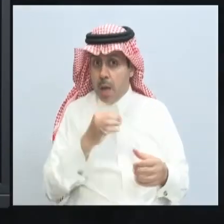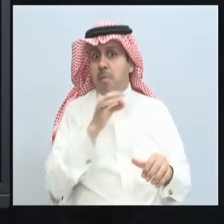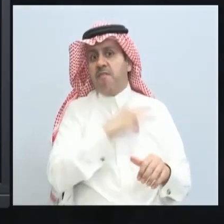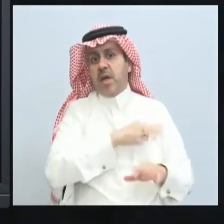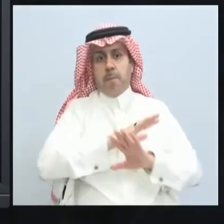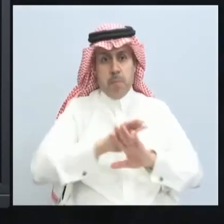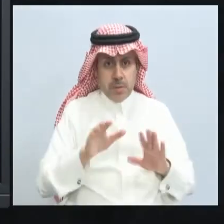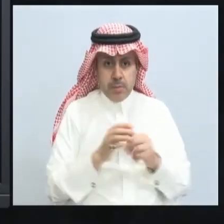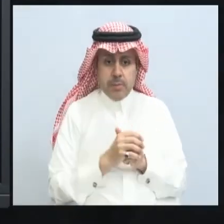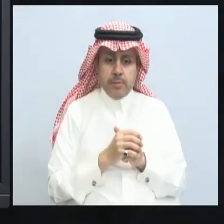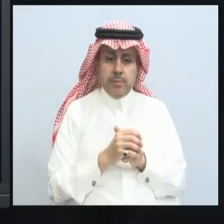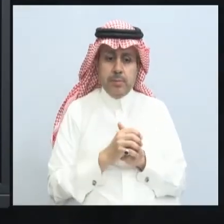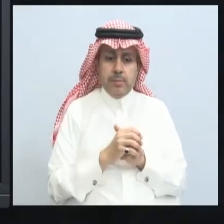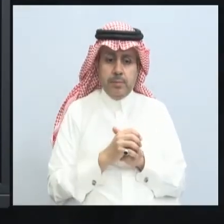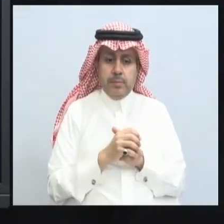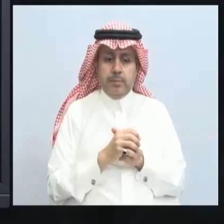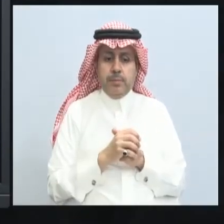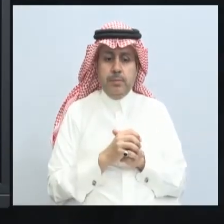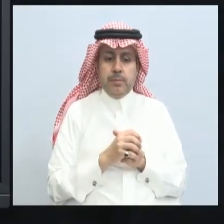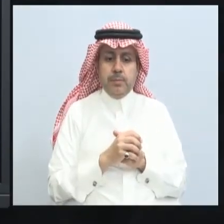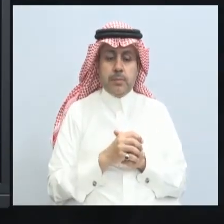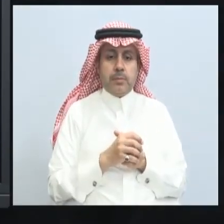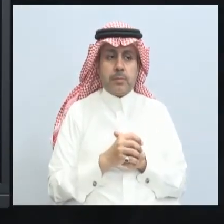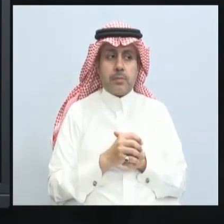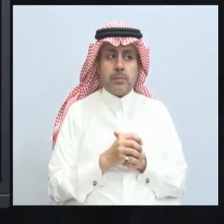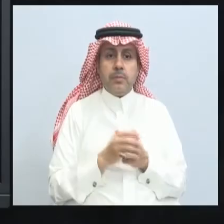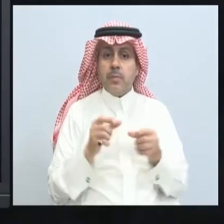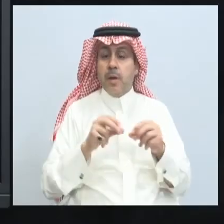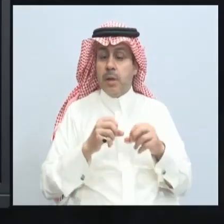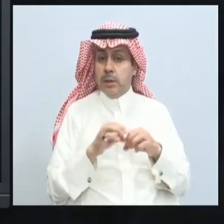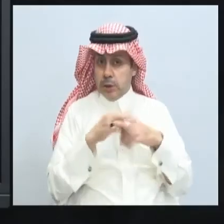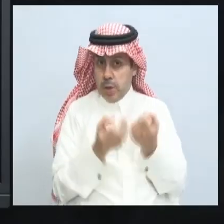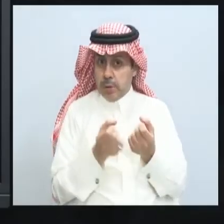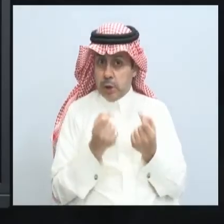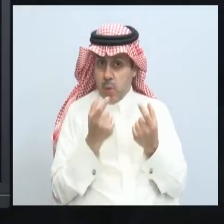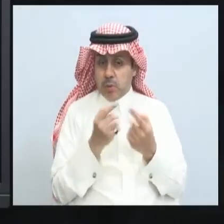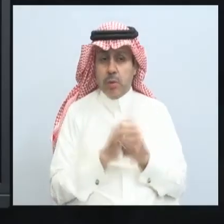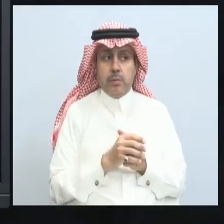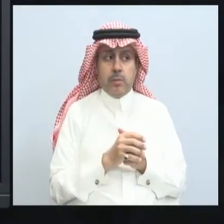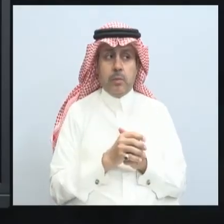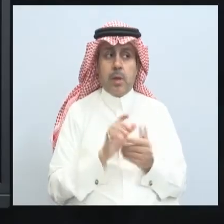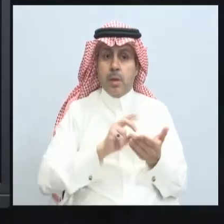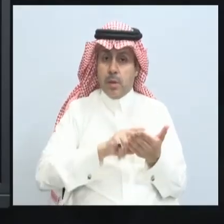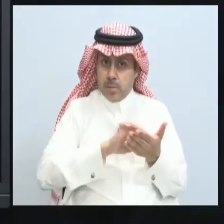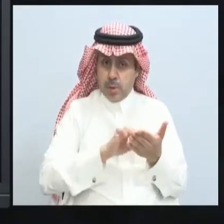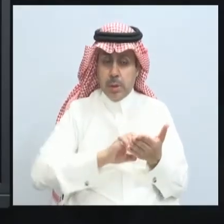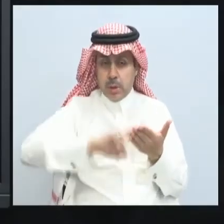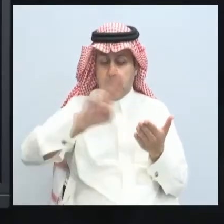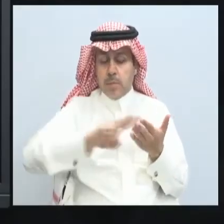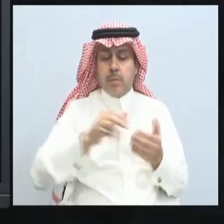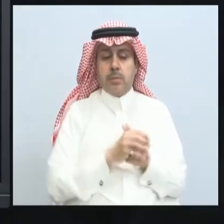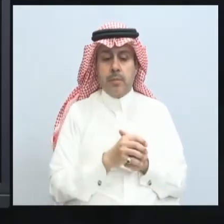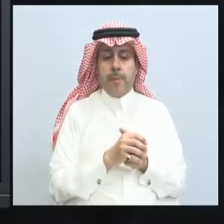منكم لديه في حساب في وسائل التواصل او في غيره فانه يحرص على ان يبتعد عن هذه الخصله